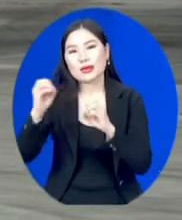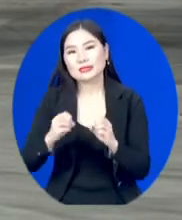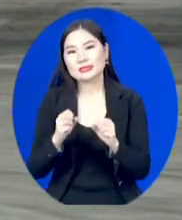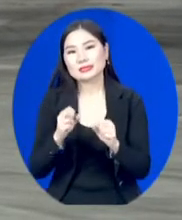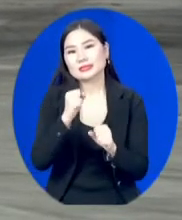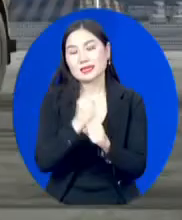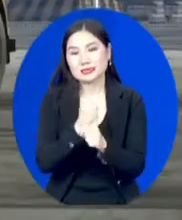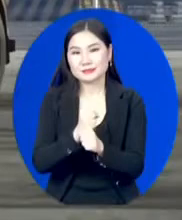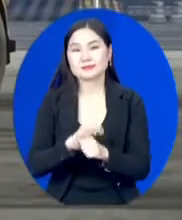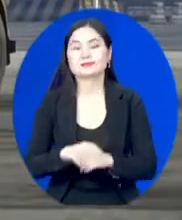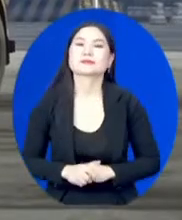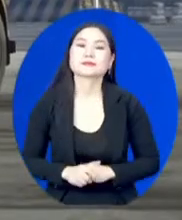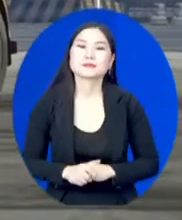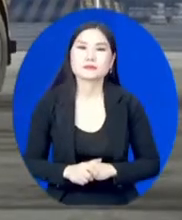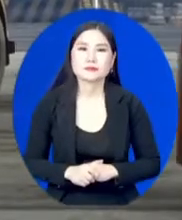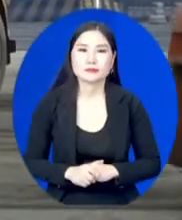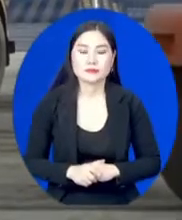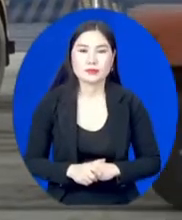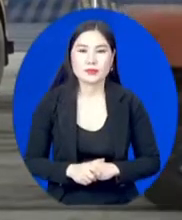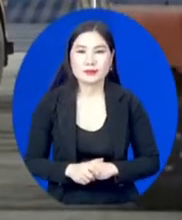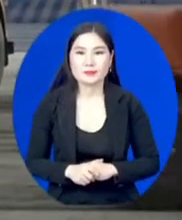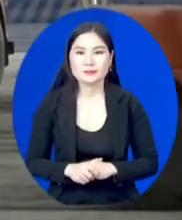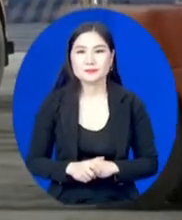3 дахин нэмэгдэх юм байна.